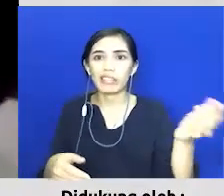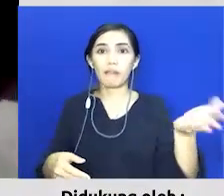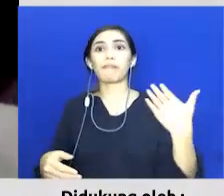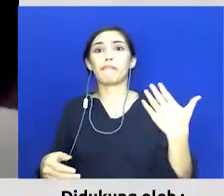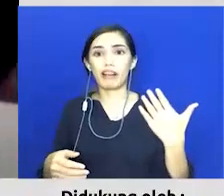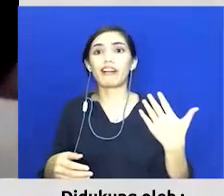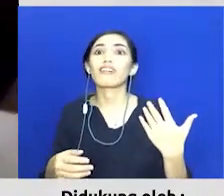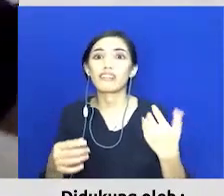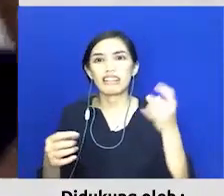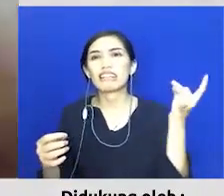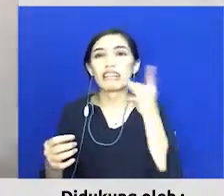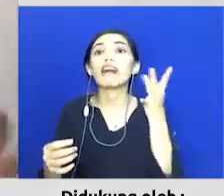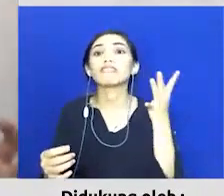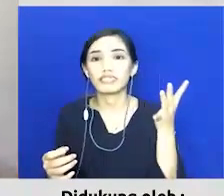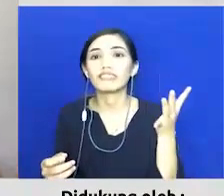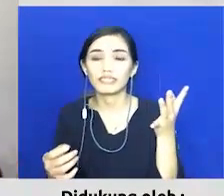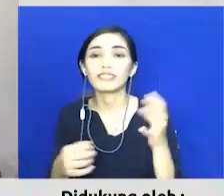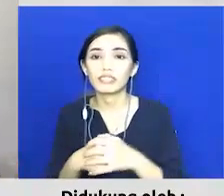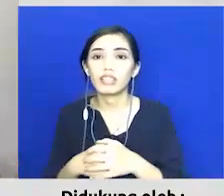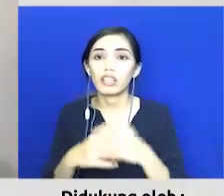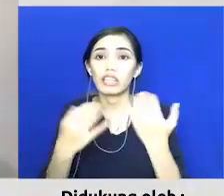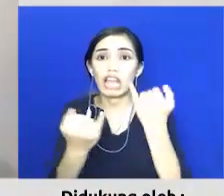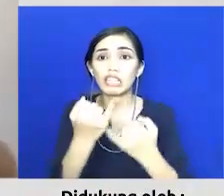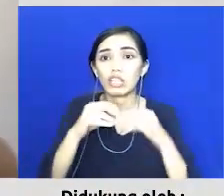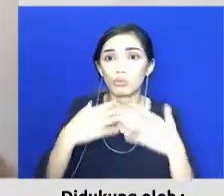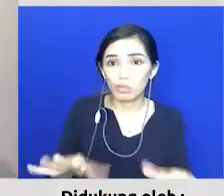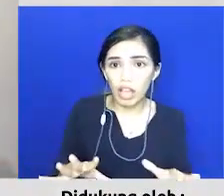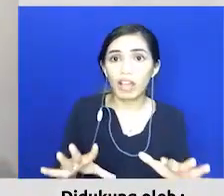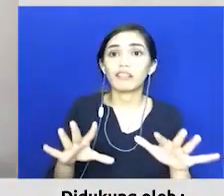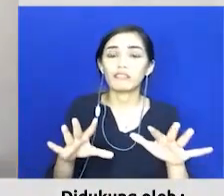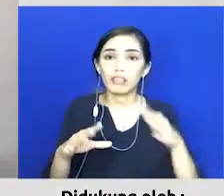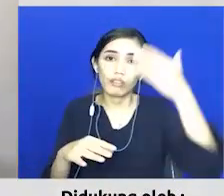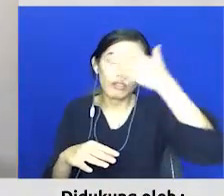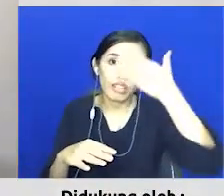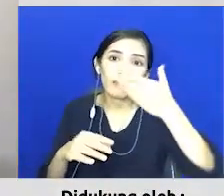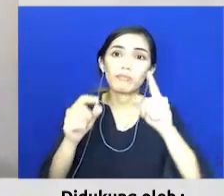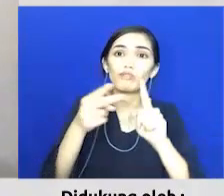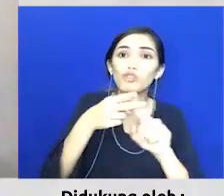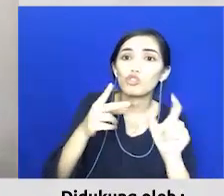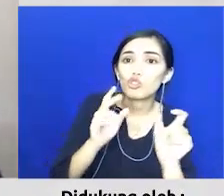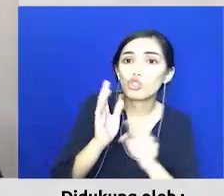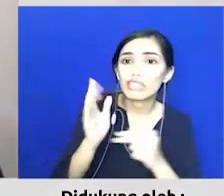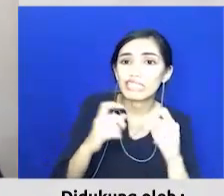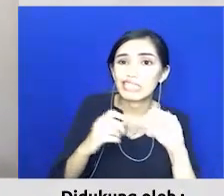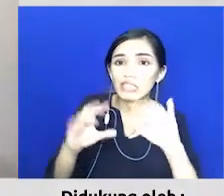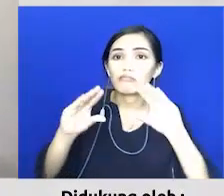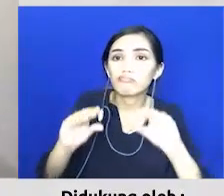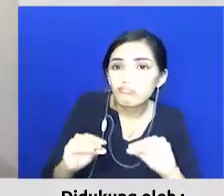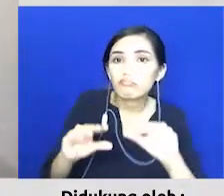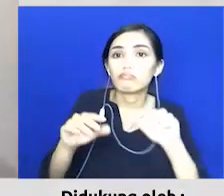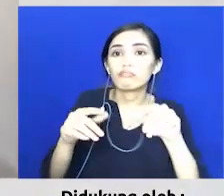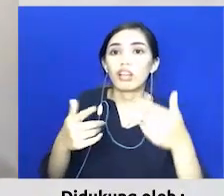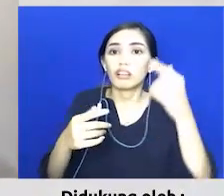ya, gagasan bergagasan lewat film itu menciut karena fungsi filmnya lantas diciutkan dengan sensor dan yang lain-lain. Udah gitu